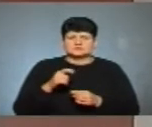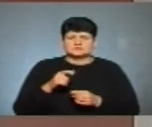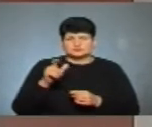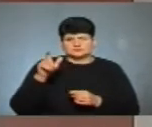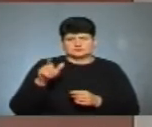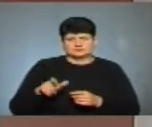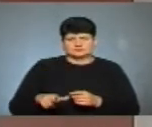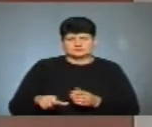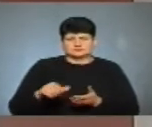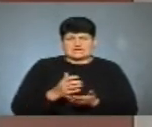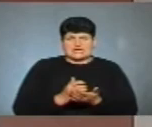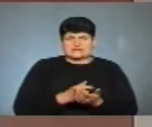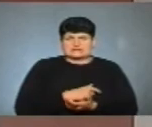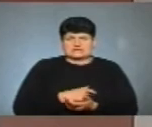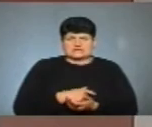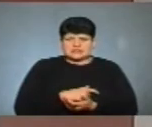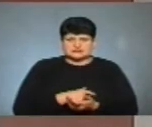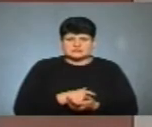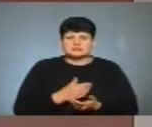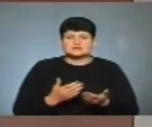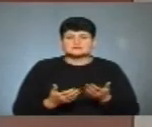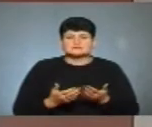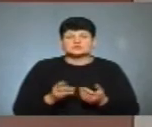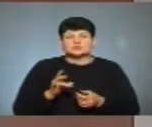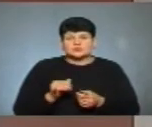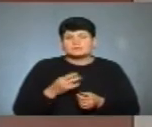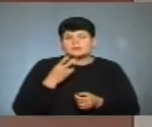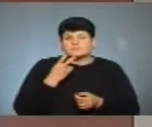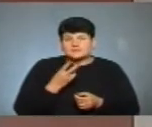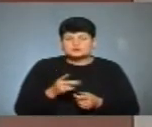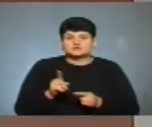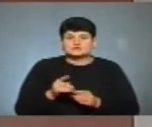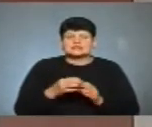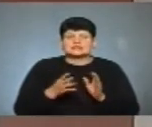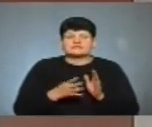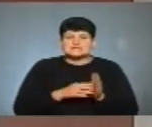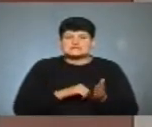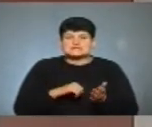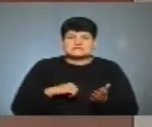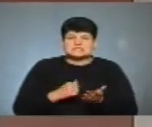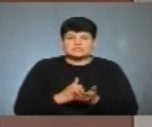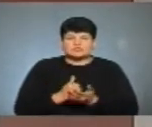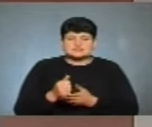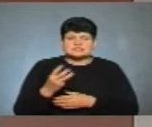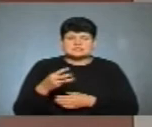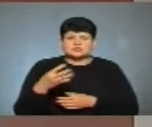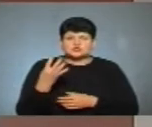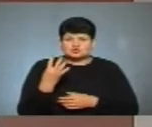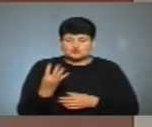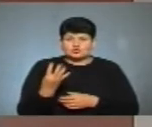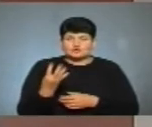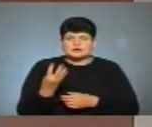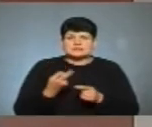кандидата. Тобто, якщо... Ну, і ми бачимо, що 19 самовисуванців з 34, тобто